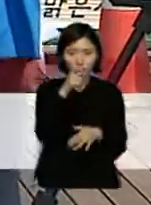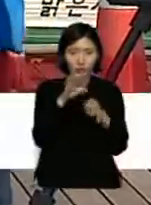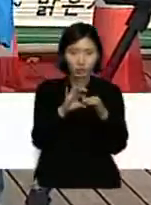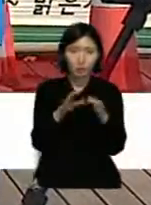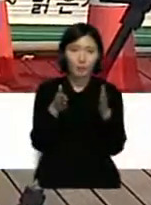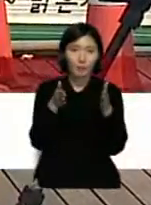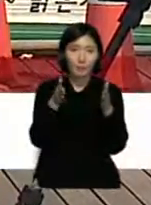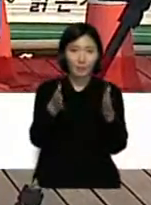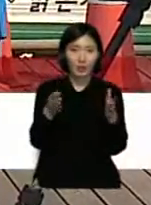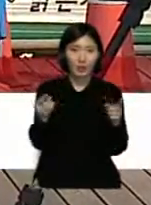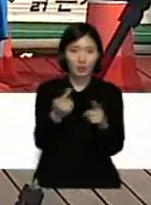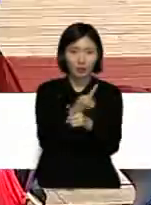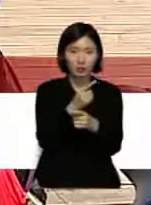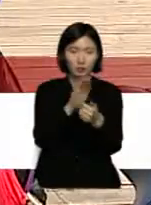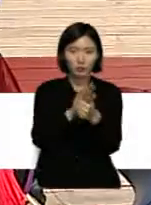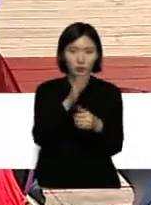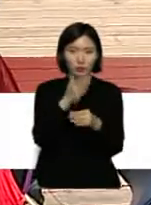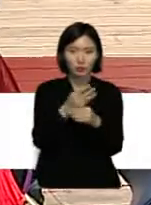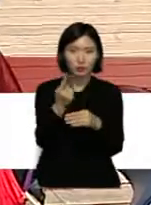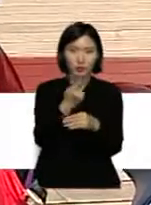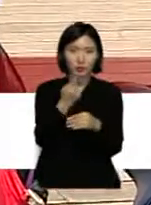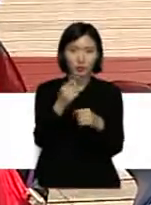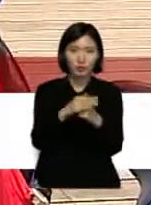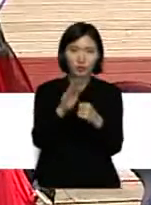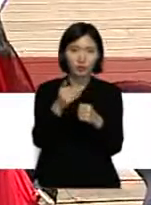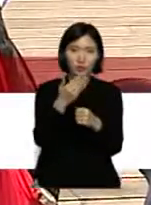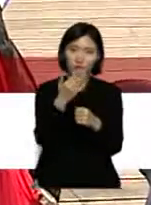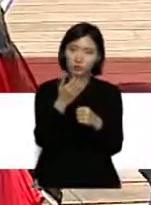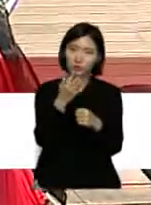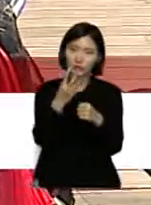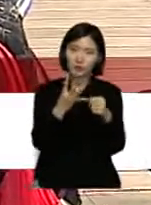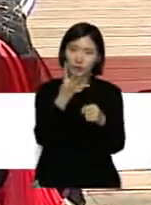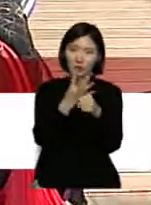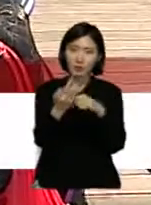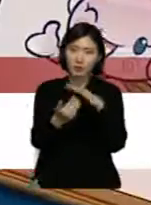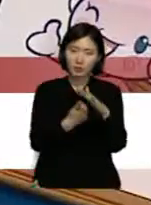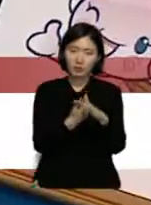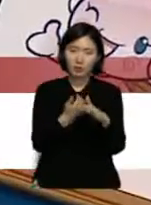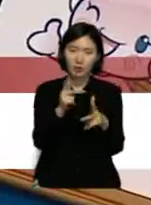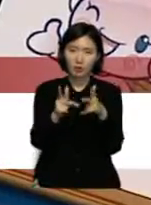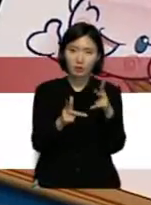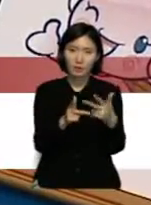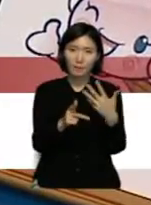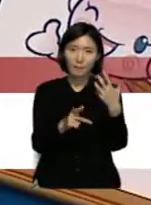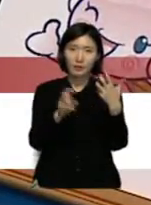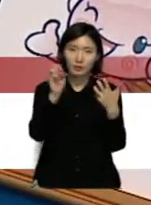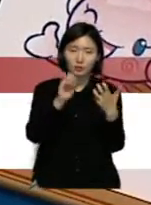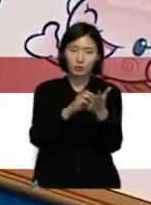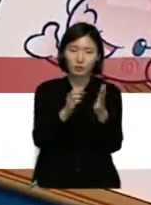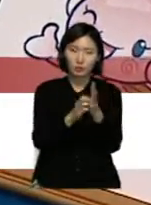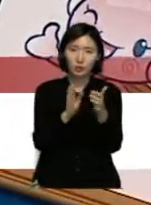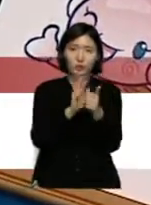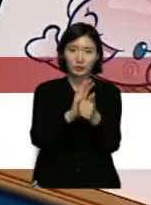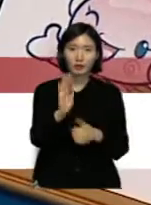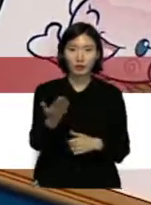있습니다. 1994년 4월 이전 주택을 대상으로 공사비의 80%까지